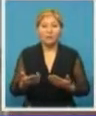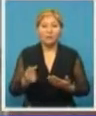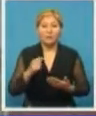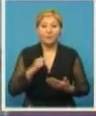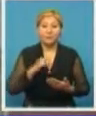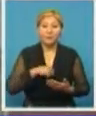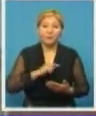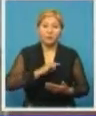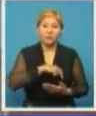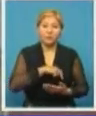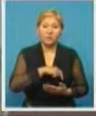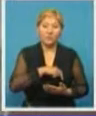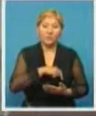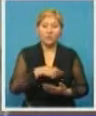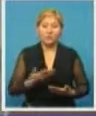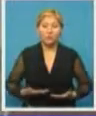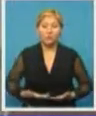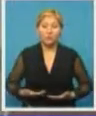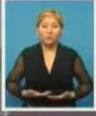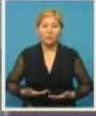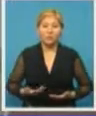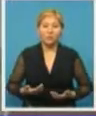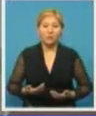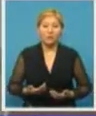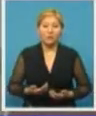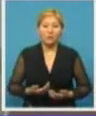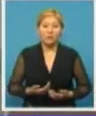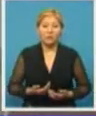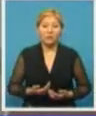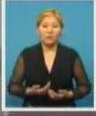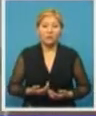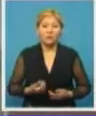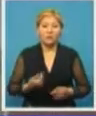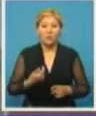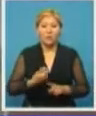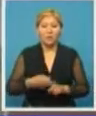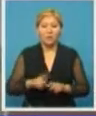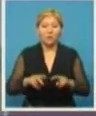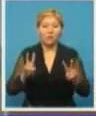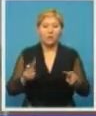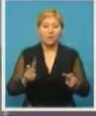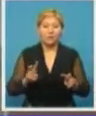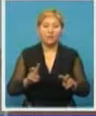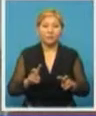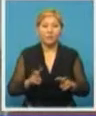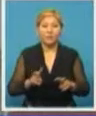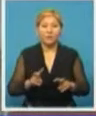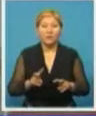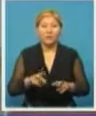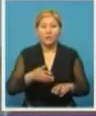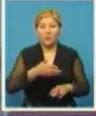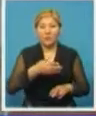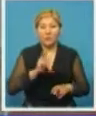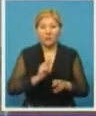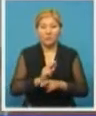туралы, осындай психодиагностикалық іс-әрекеттер, яғни әдістемелер жүргізіледі де, міне осыдан кейін адам